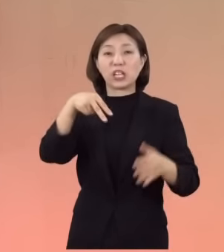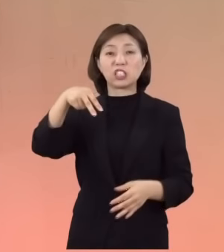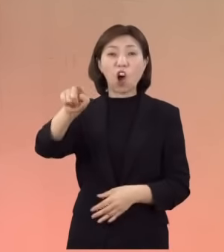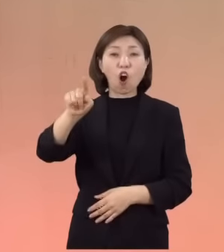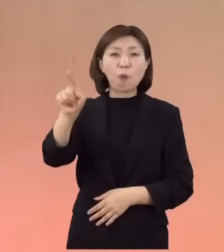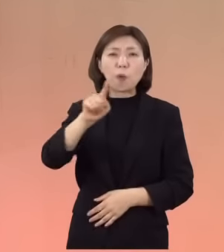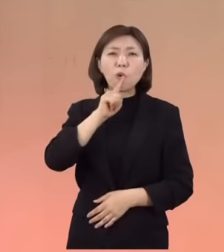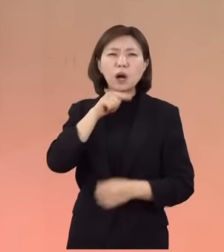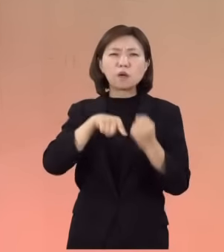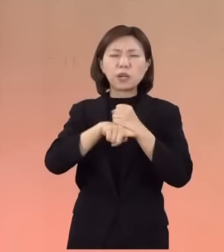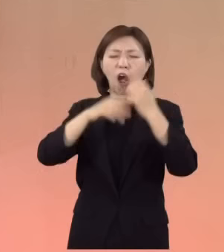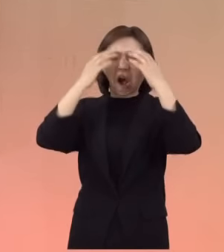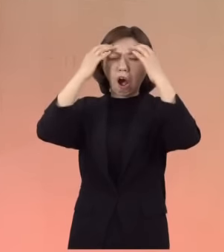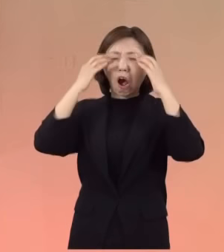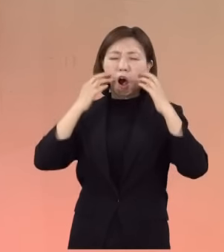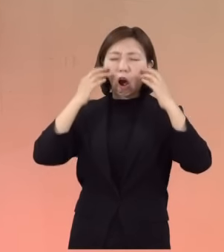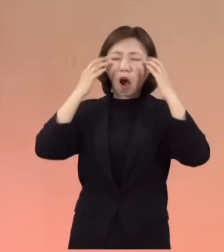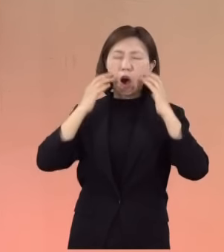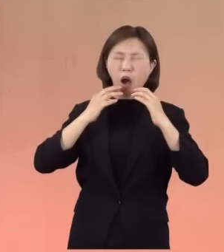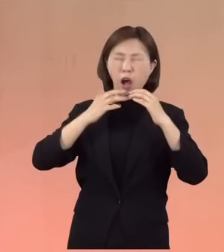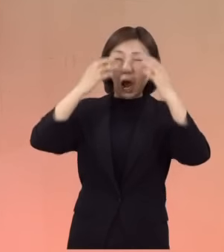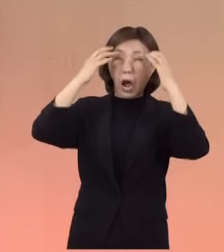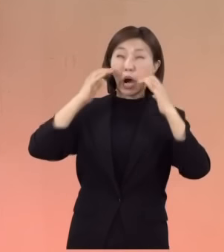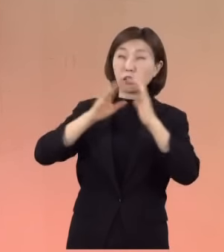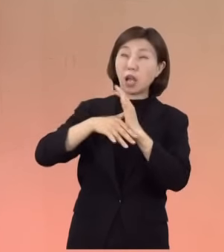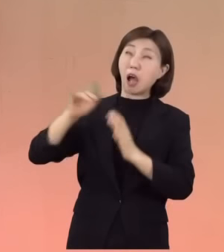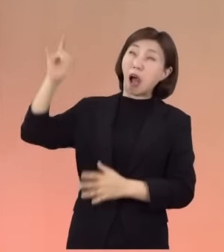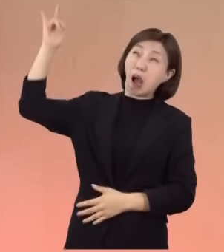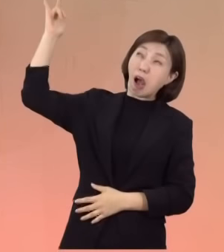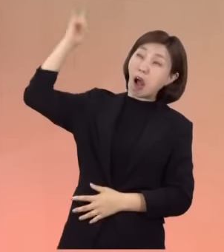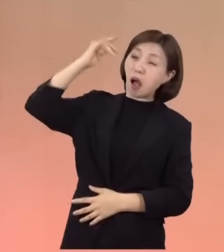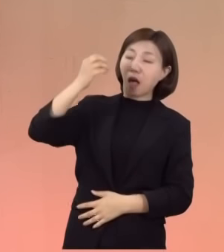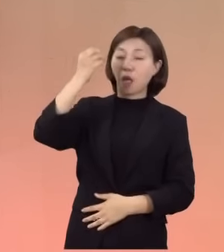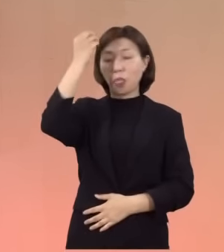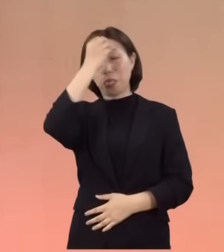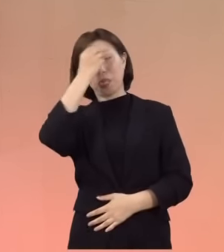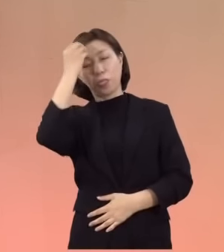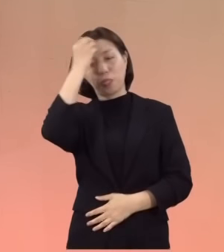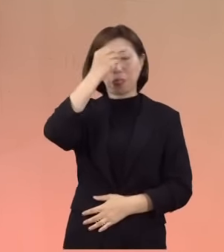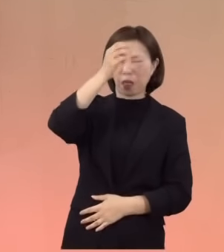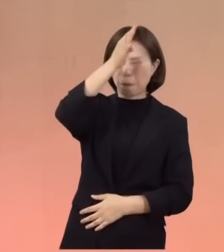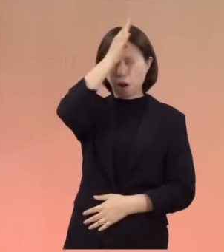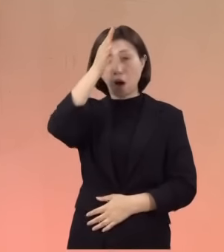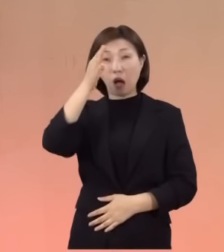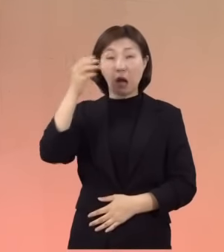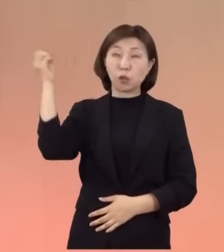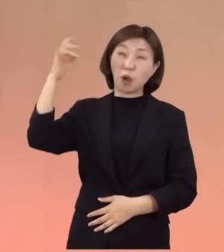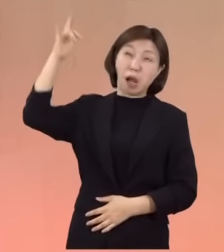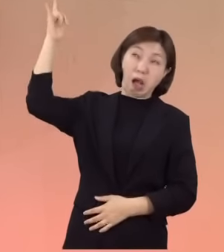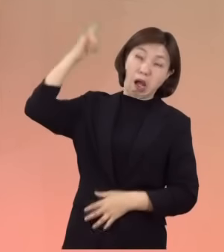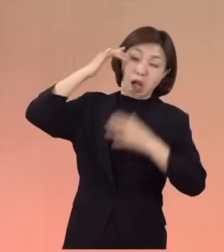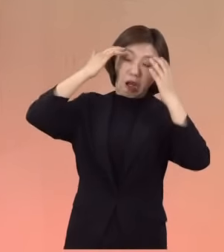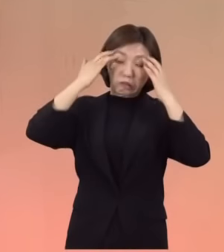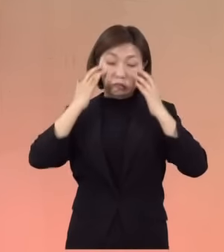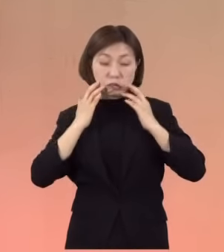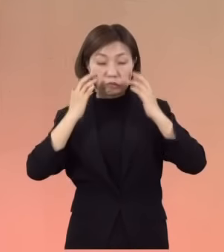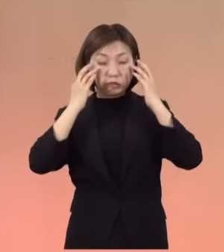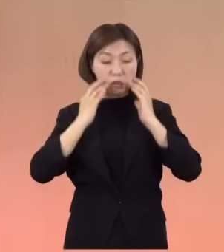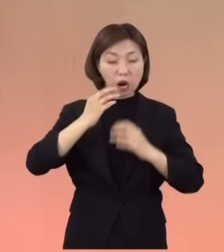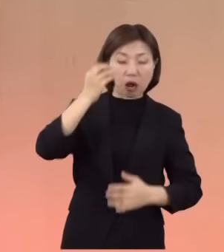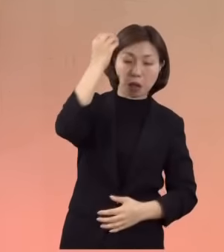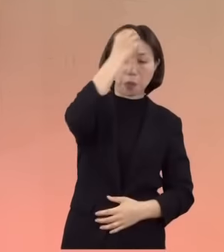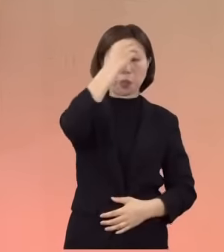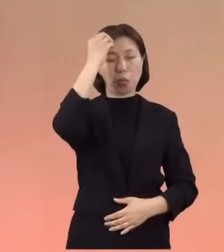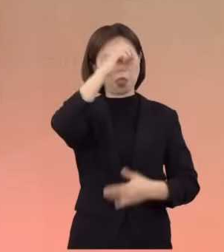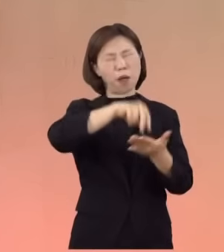한서 더울서 우리 막 여름에 막 열사병 생기고 막 여름에 막 땀 뻘뻘 흘리다 보면 막